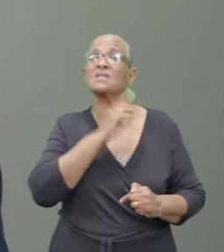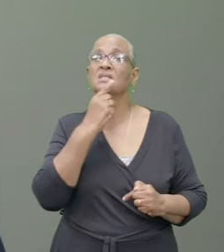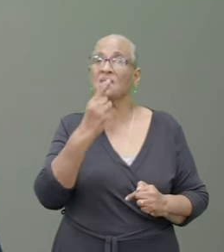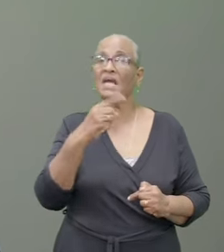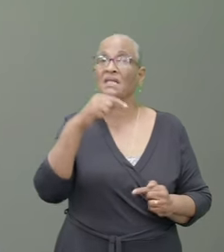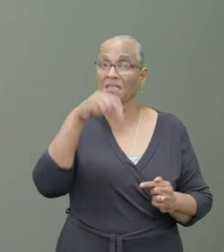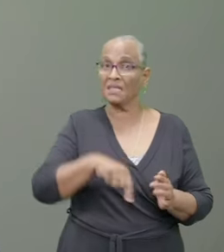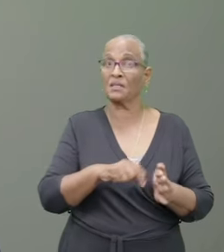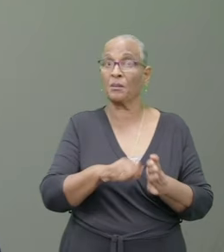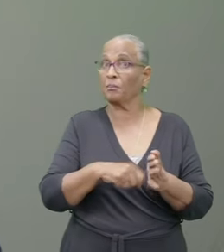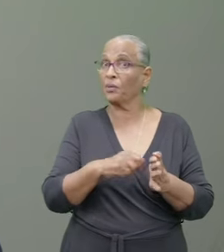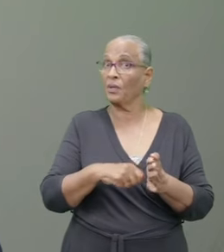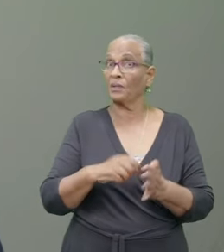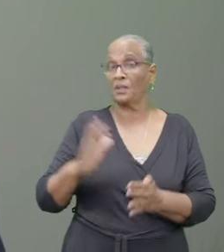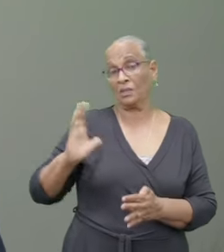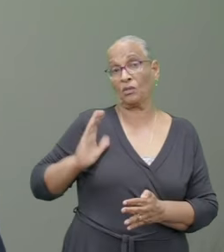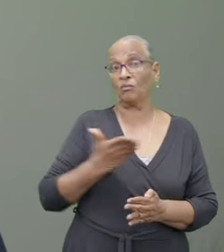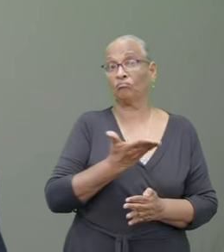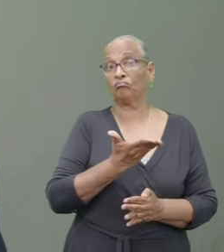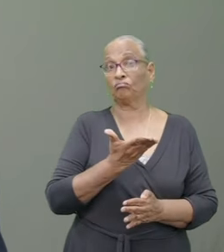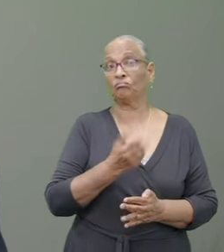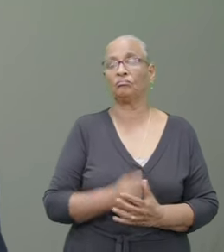project, ik weet niet, de directeur is hier.